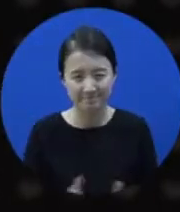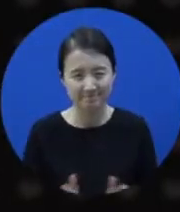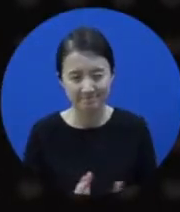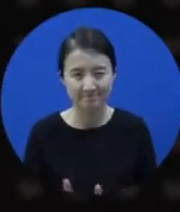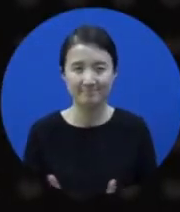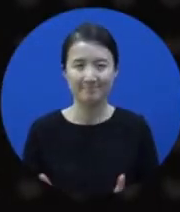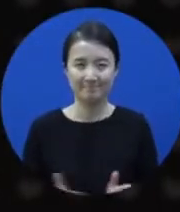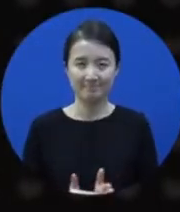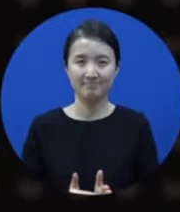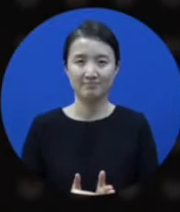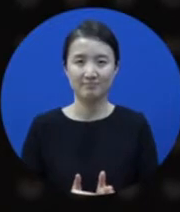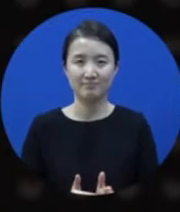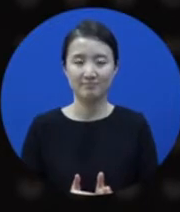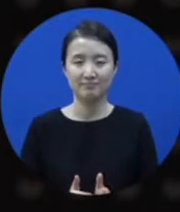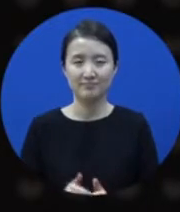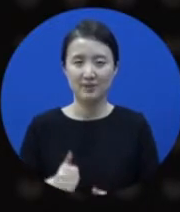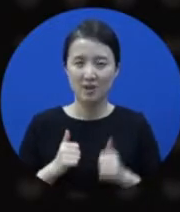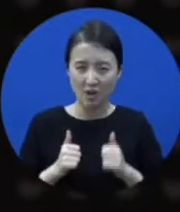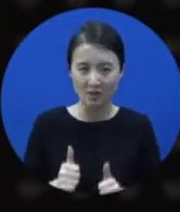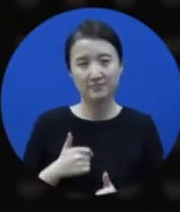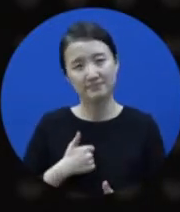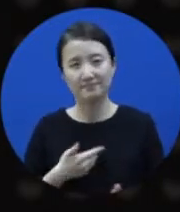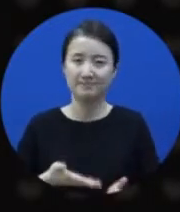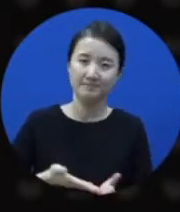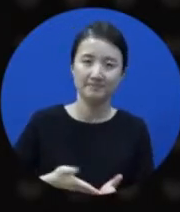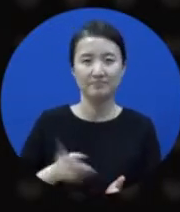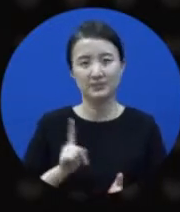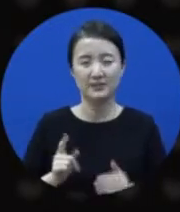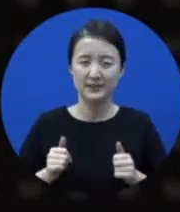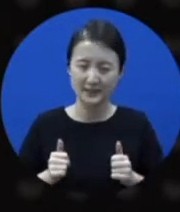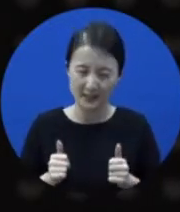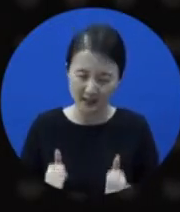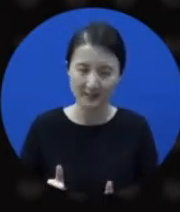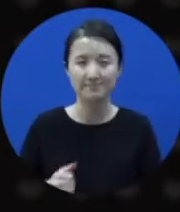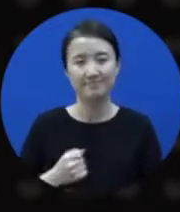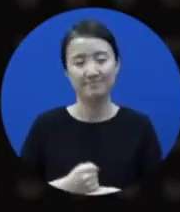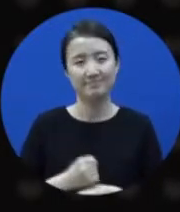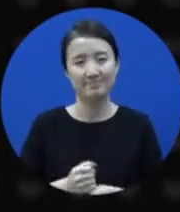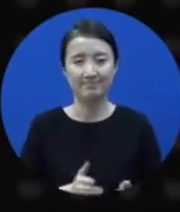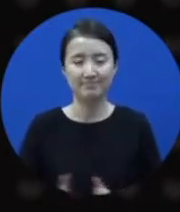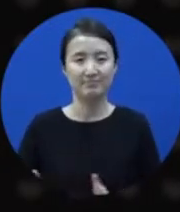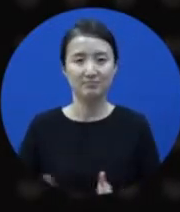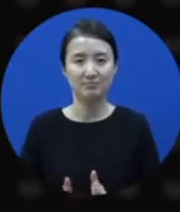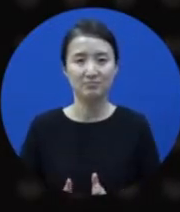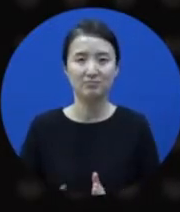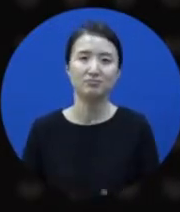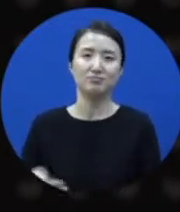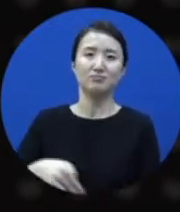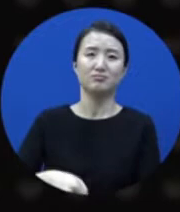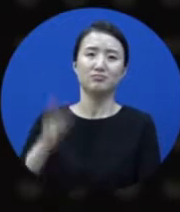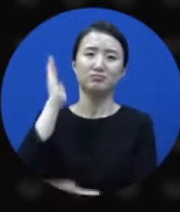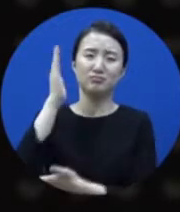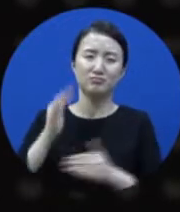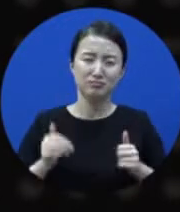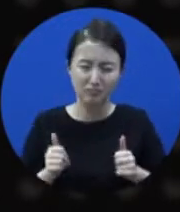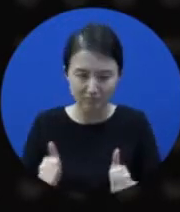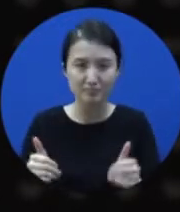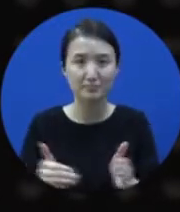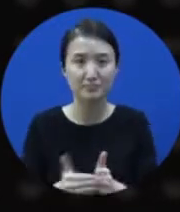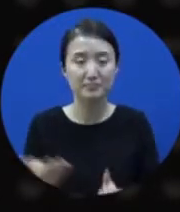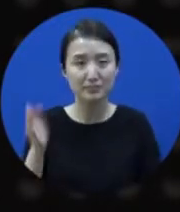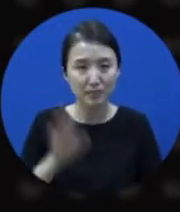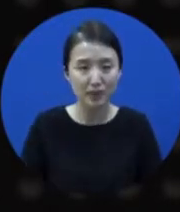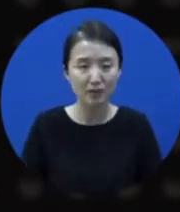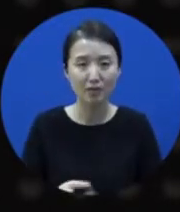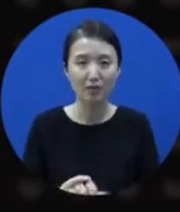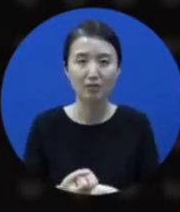7%만 전달이 된다면 그 자리 왜 나가야 될까요? 그렇죠. 그런데 이 말의 내용만은